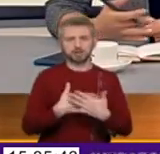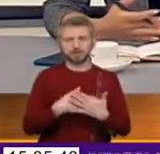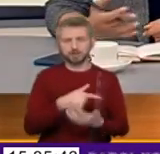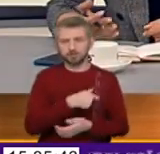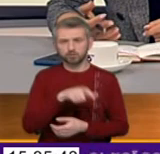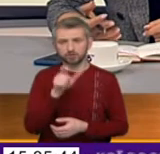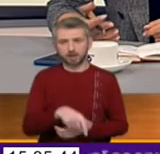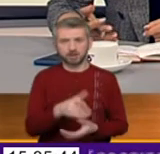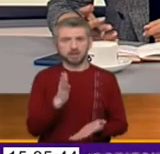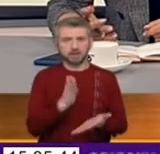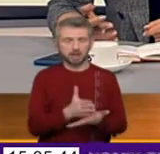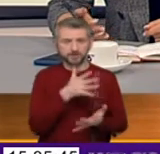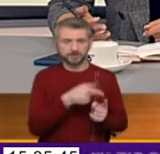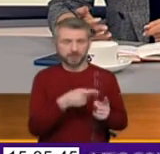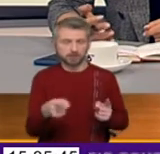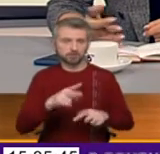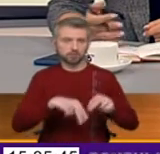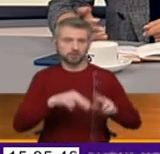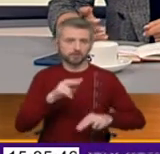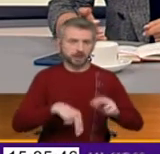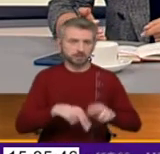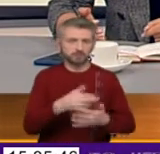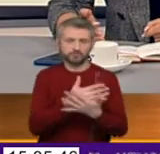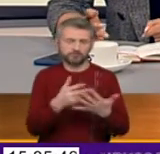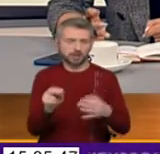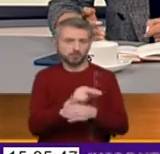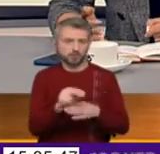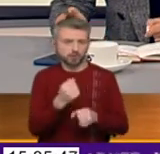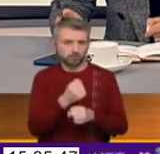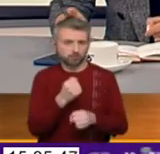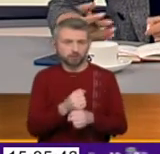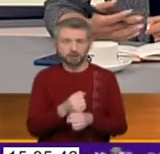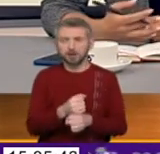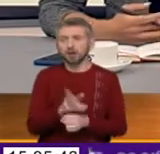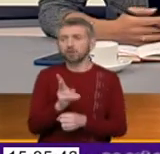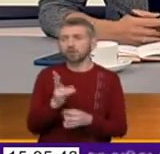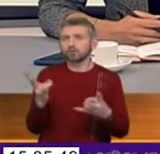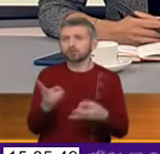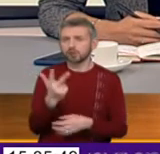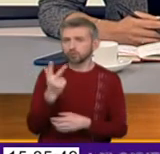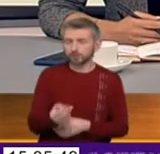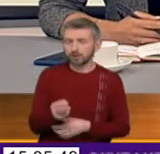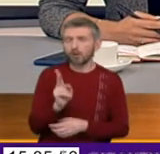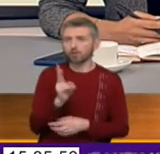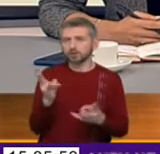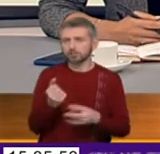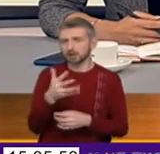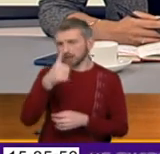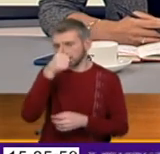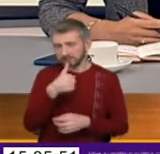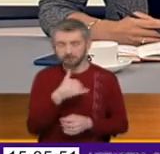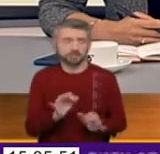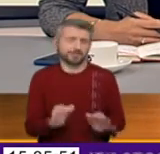є просто якісь терміни будівельні там, і інші ремонтні, які дозволяють деяким для цього усунути. Потрібно 3 дні, а деяким там кілька місяців.